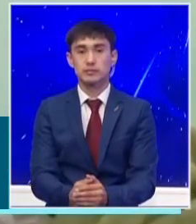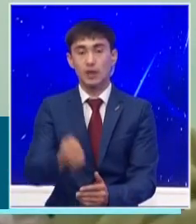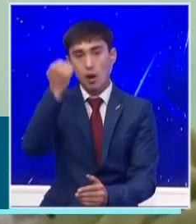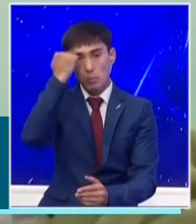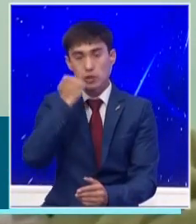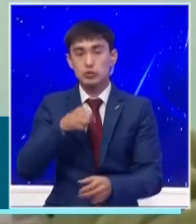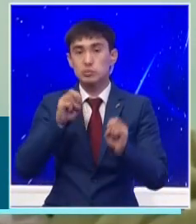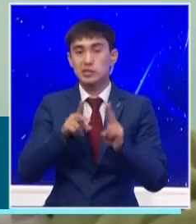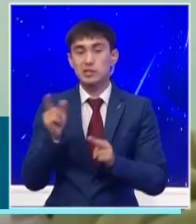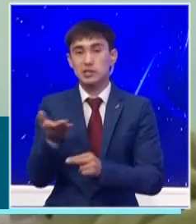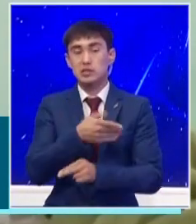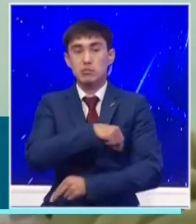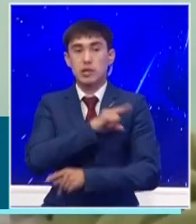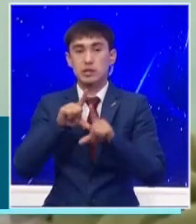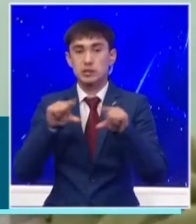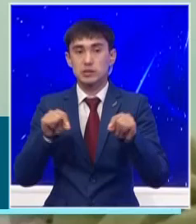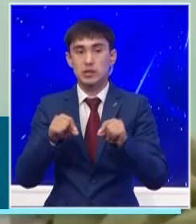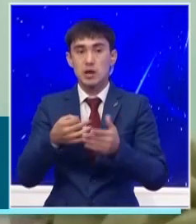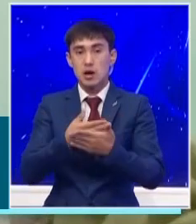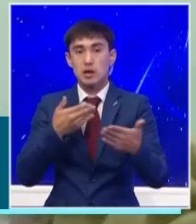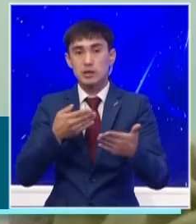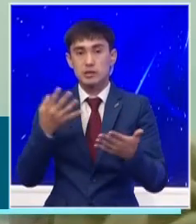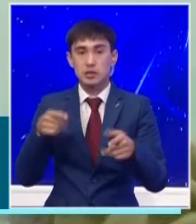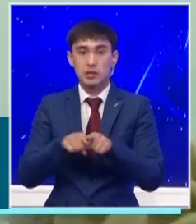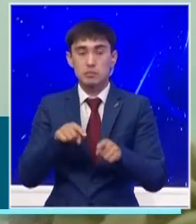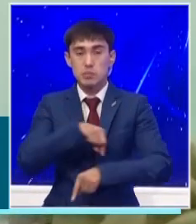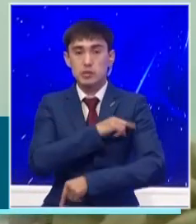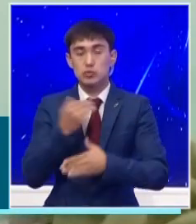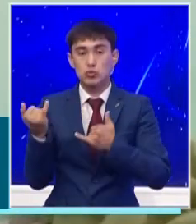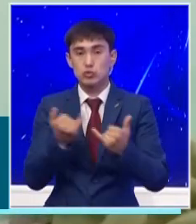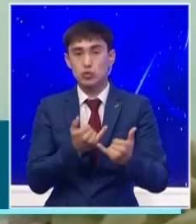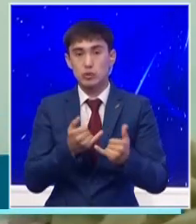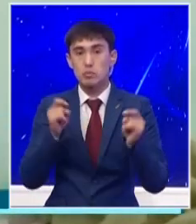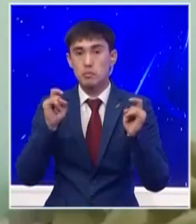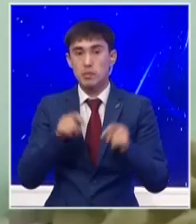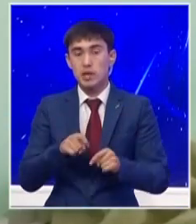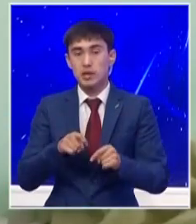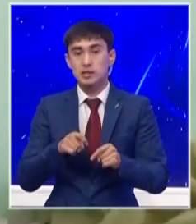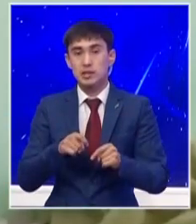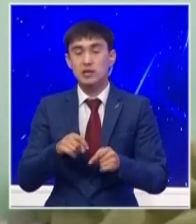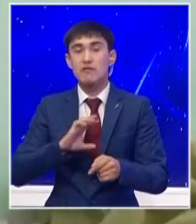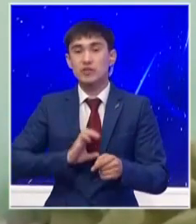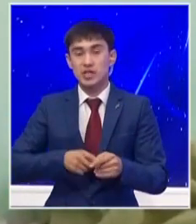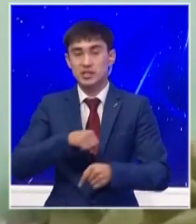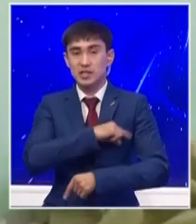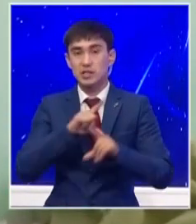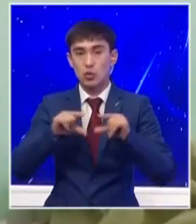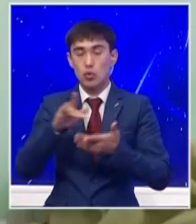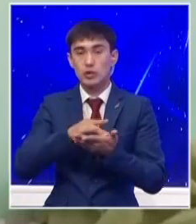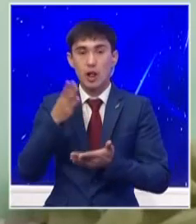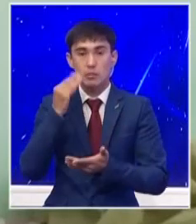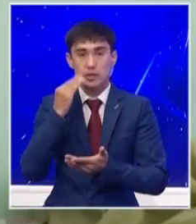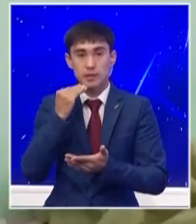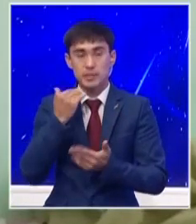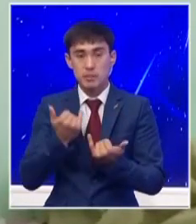Благодарю специалистов нашей больницы. Ранее за подобными медицинскими услугами приходилось обращаться в частные клиники города